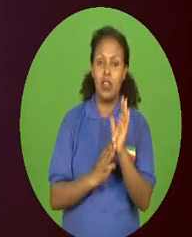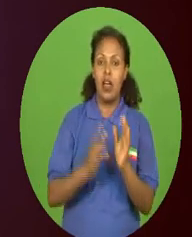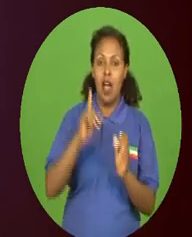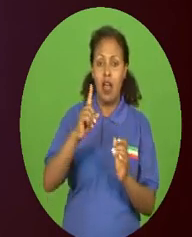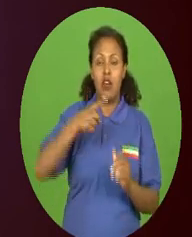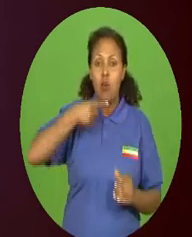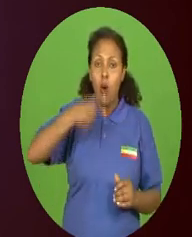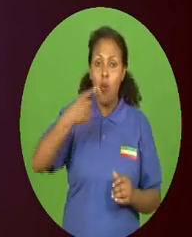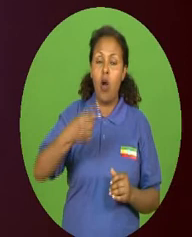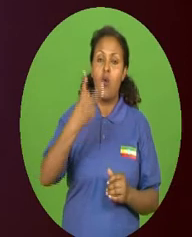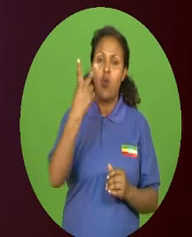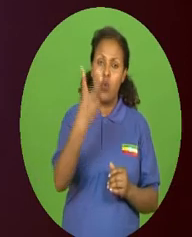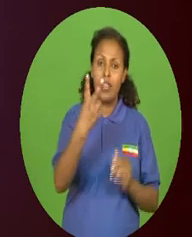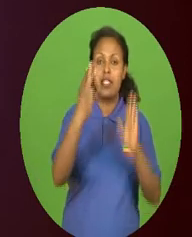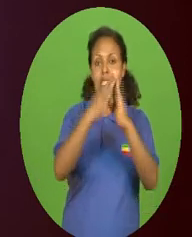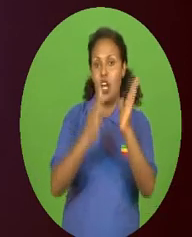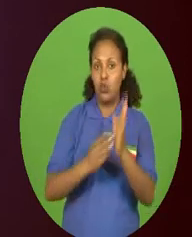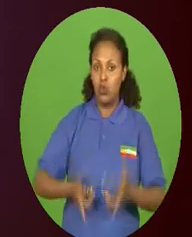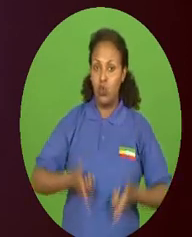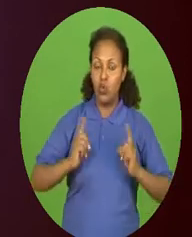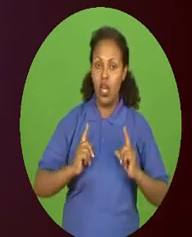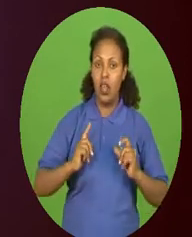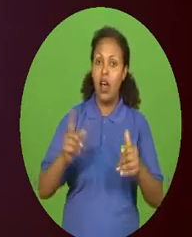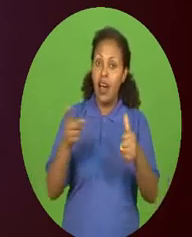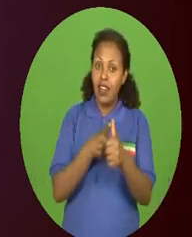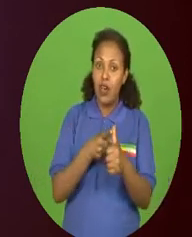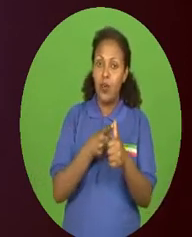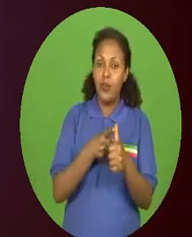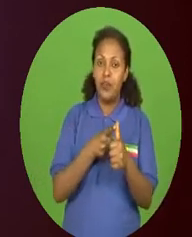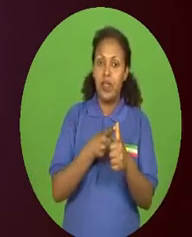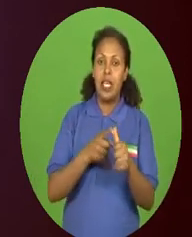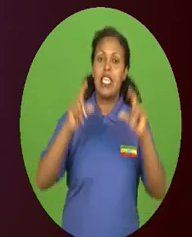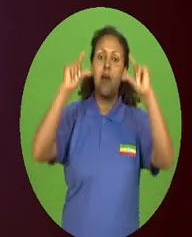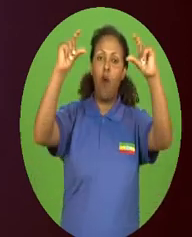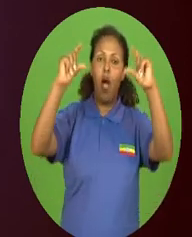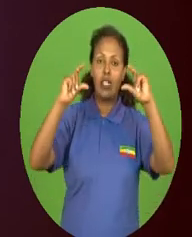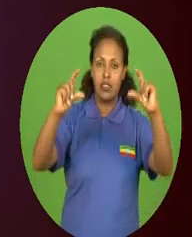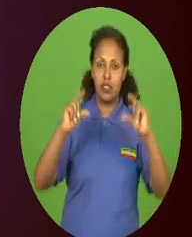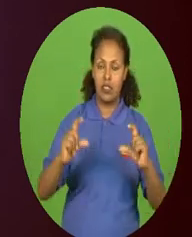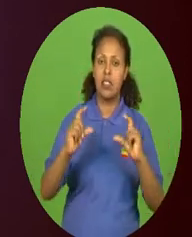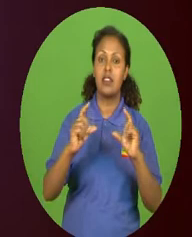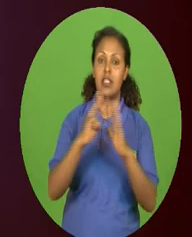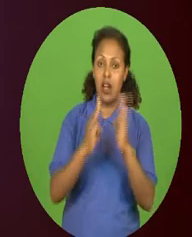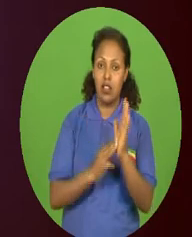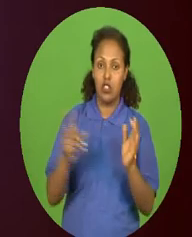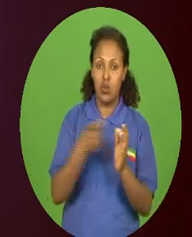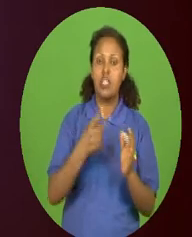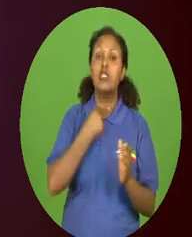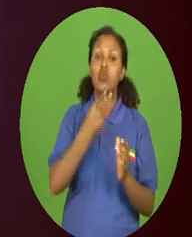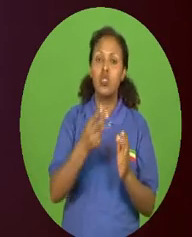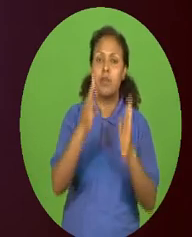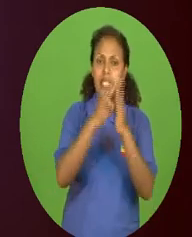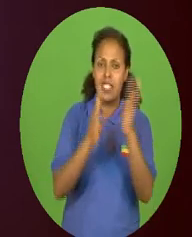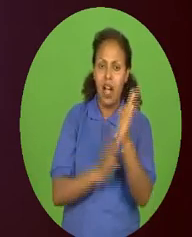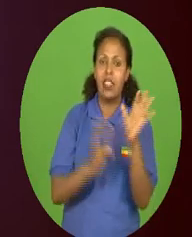ስርዓታዊነት። አንድ ቋንቋ ሁለት ስርዓቶች ይኖሩታል። አንደኛው የመዋቅር ስርዓት ሲሆን